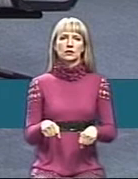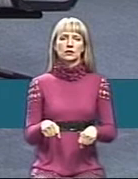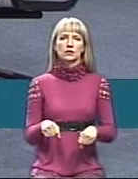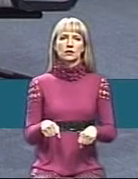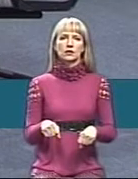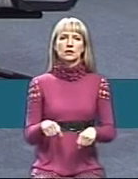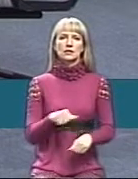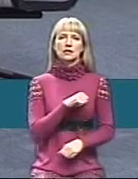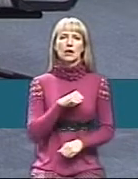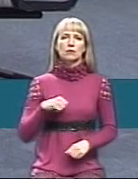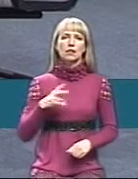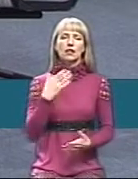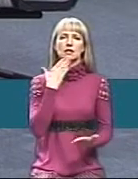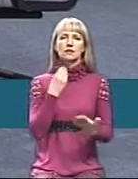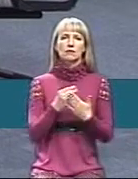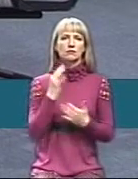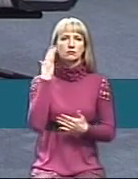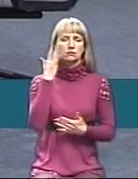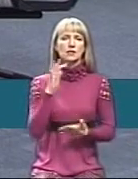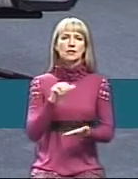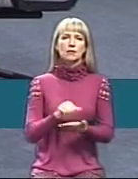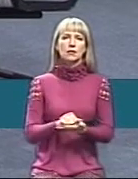можуть самостійно на власний розсуд займатися